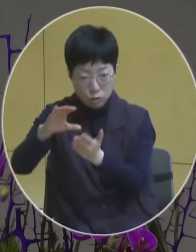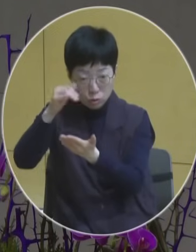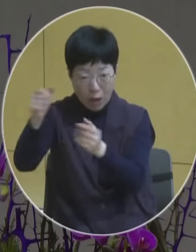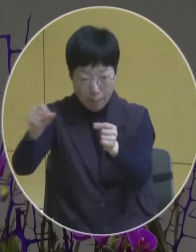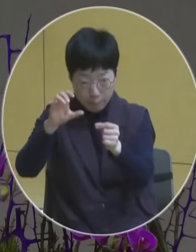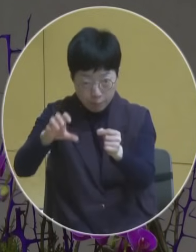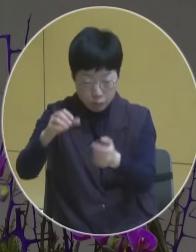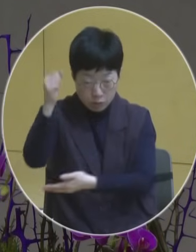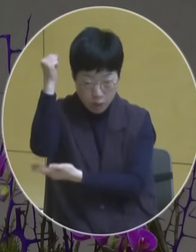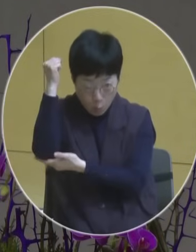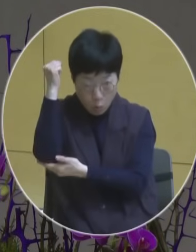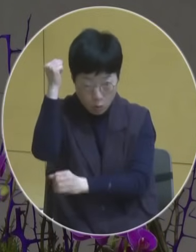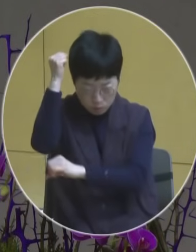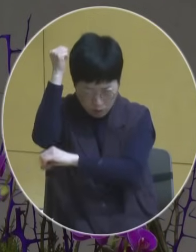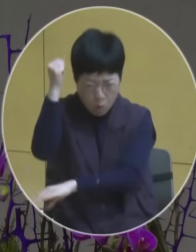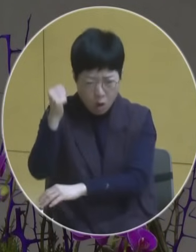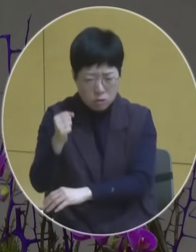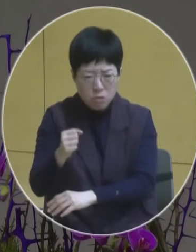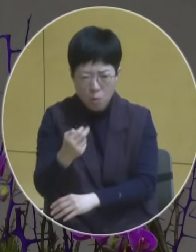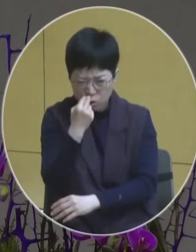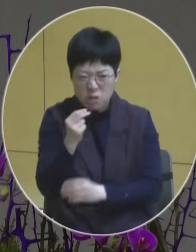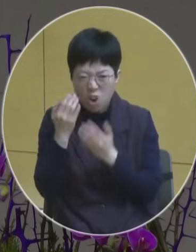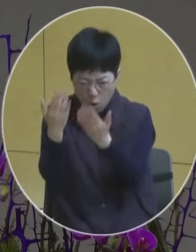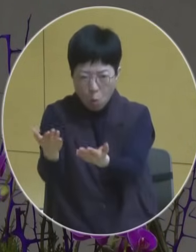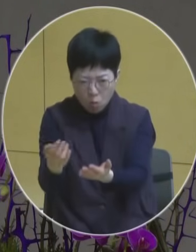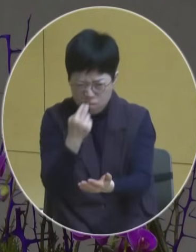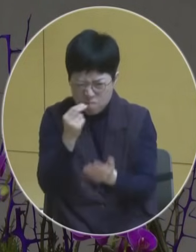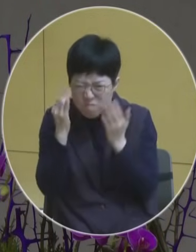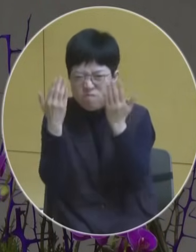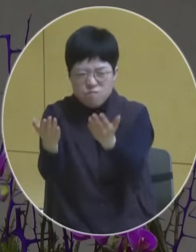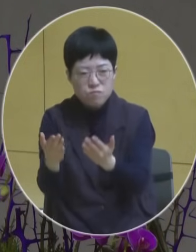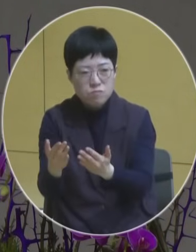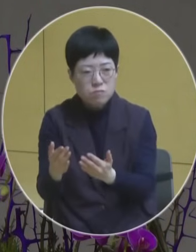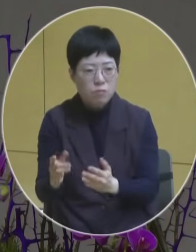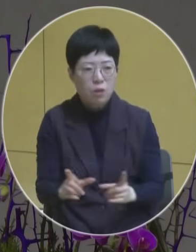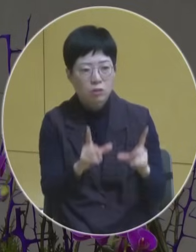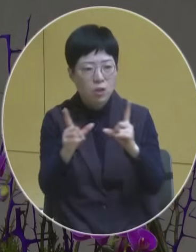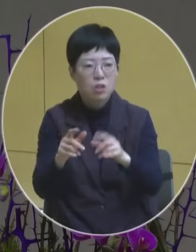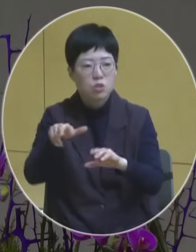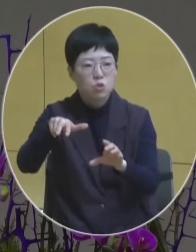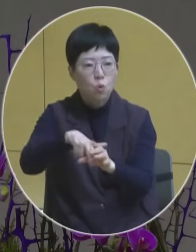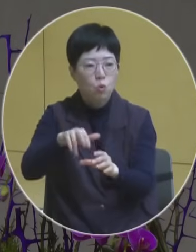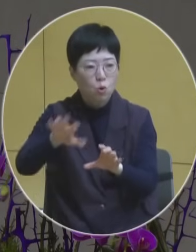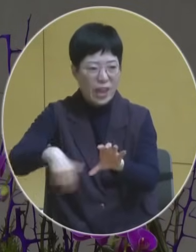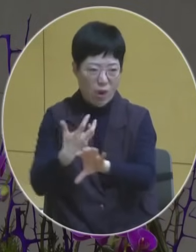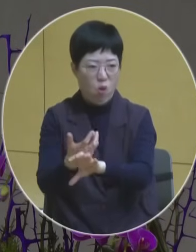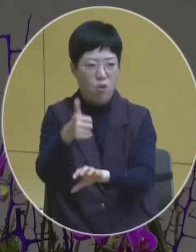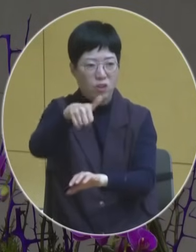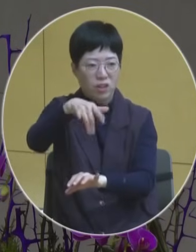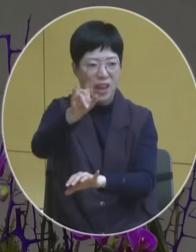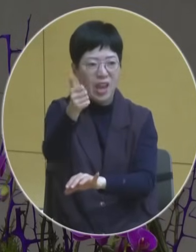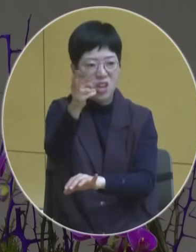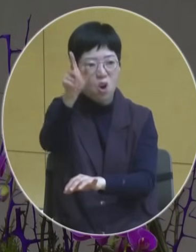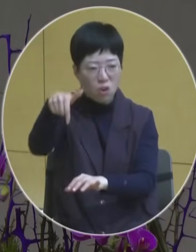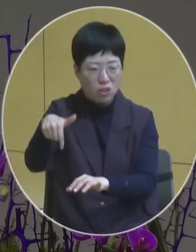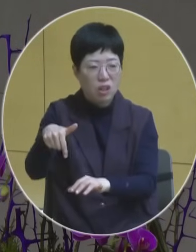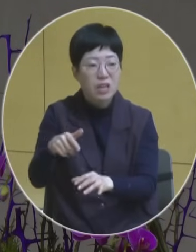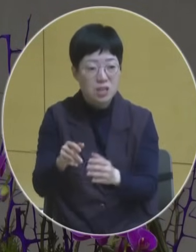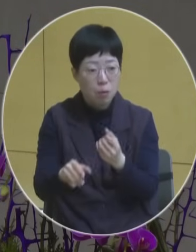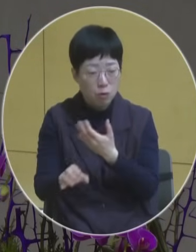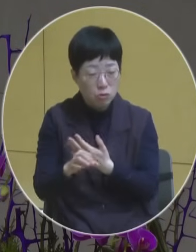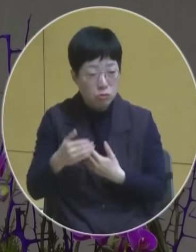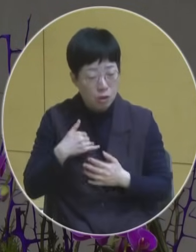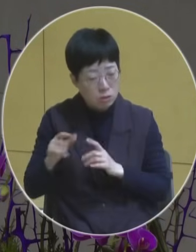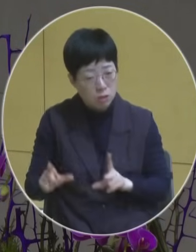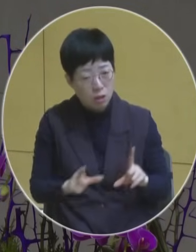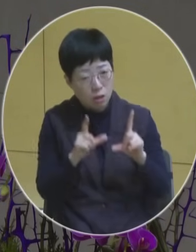세우지 않으면 안 되겠다고 그것을 통해서 목숨을 걸고 그 역사를 바꾼 것, 그것이 종교개혁이라면 여러분 오늘도 우리 인생의